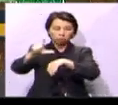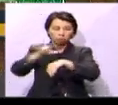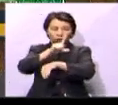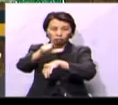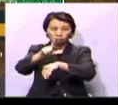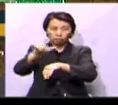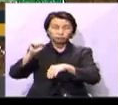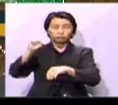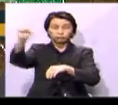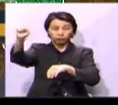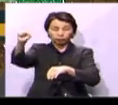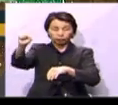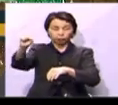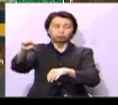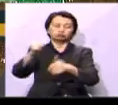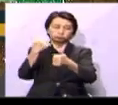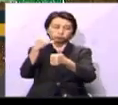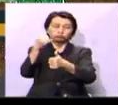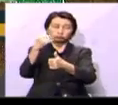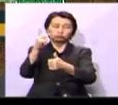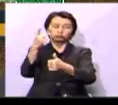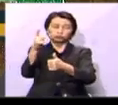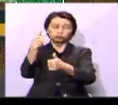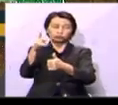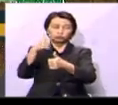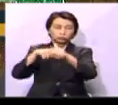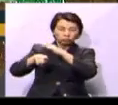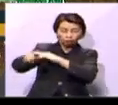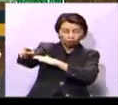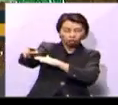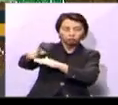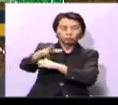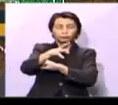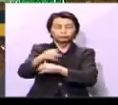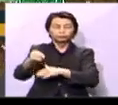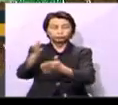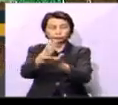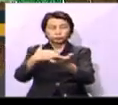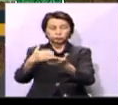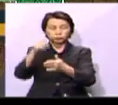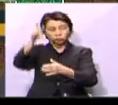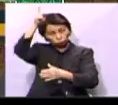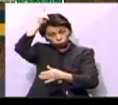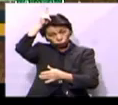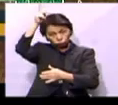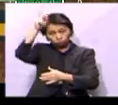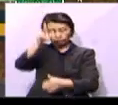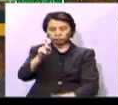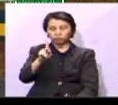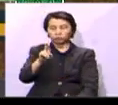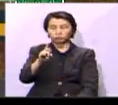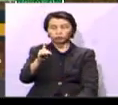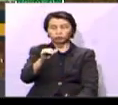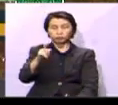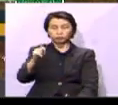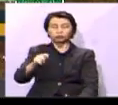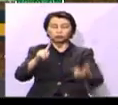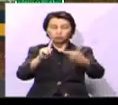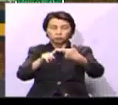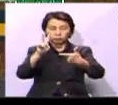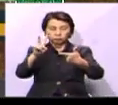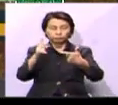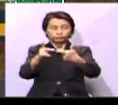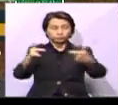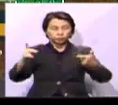di negeri Sabah yang melibatkan di kawasan pedalaman, pantai barat dan juga di bahagian Kudat. Dan amaran kategori kedua juga melibatkan